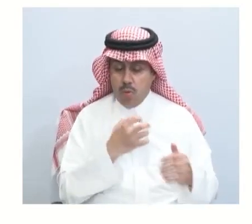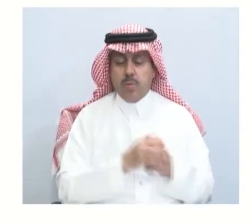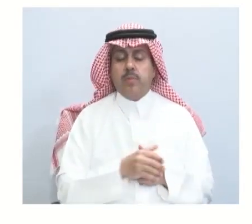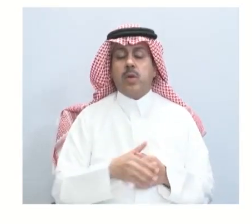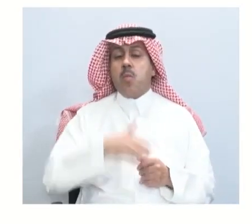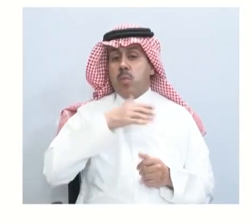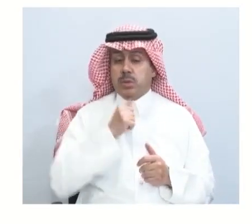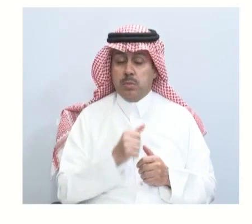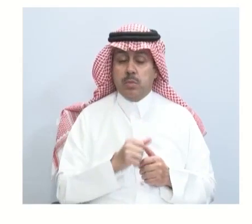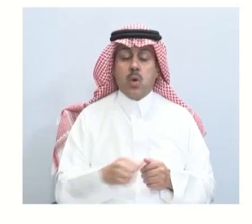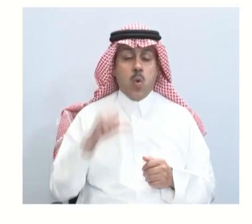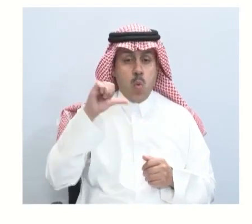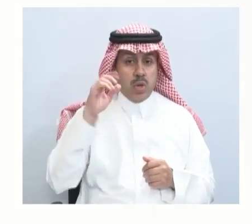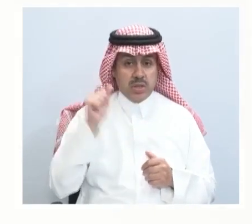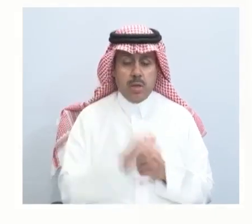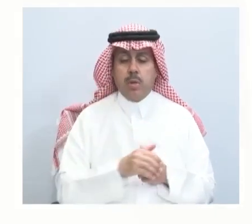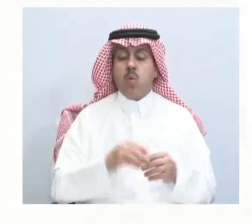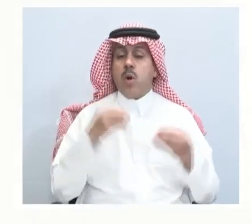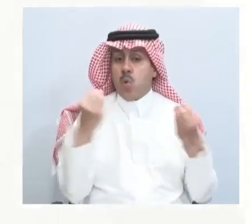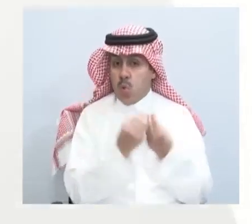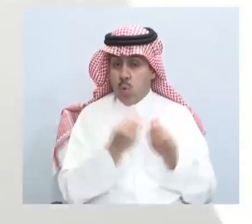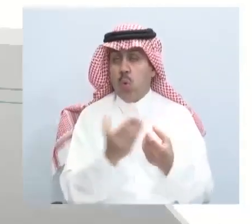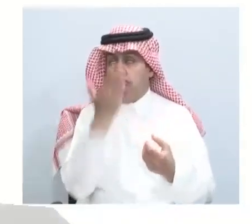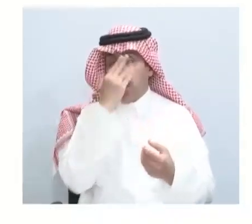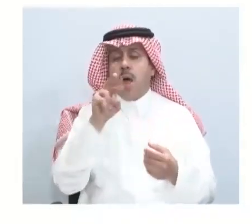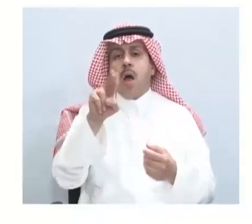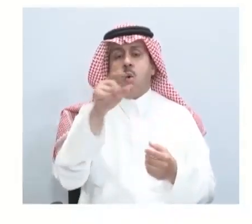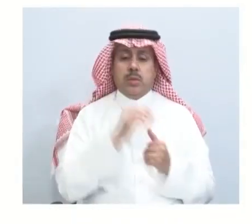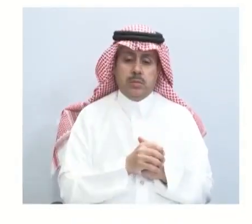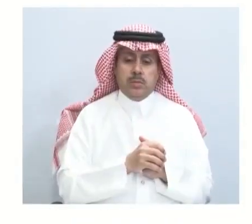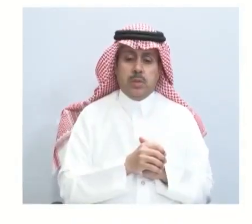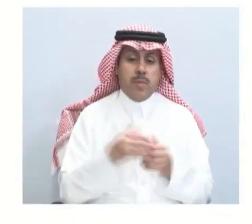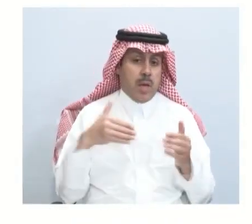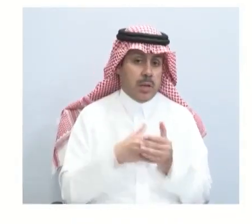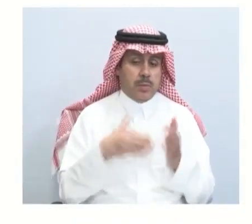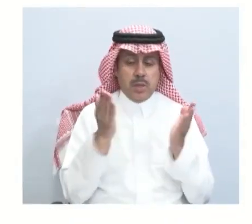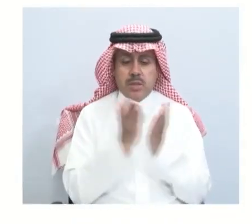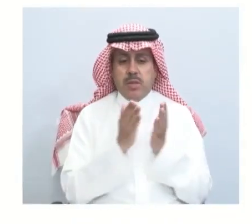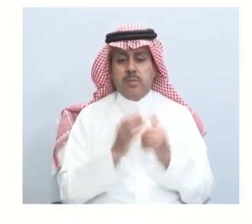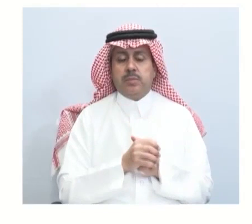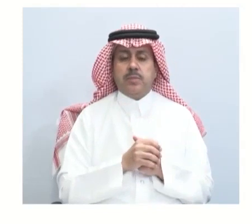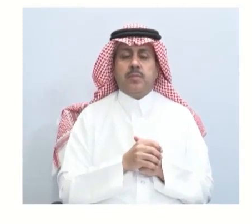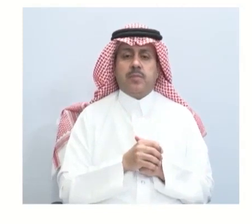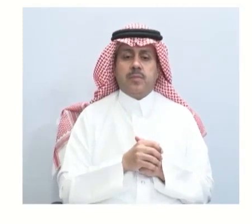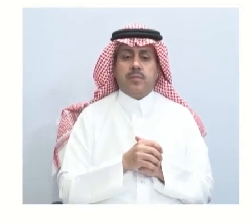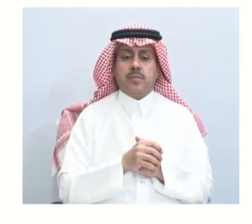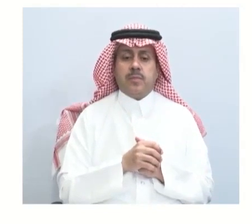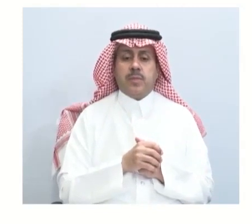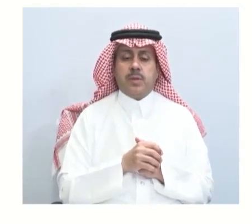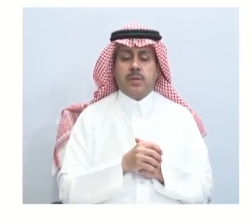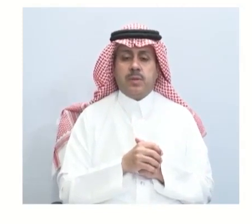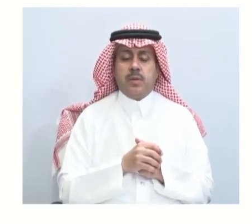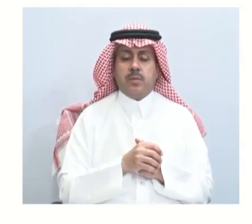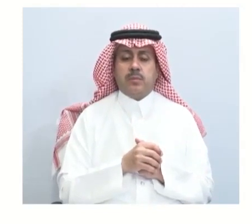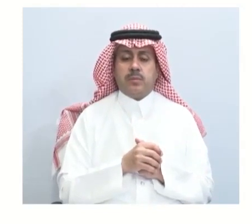الصلاه والسلام في ختام الحديث وكونوا عباد الله اخوانا وبختم ذلكم نكون قد اتينا على ختام